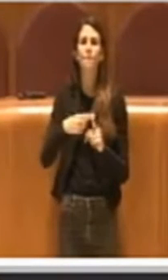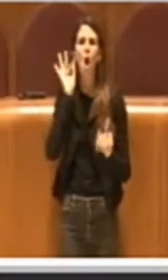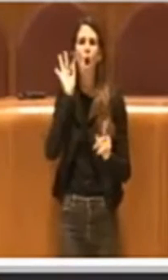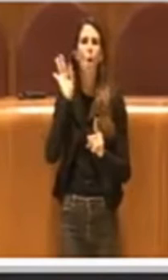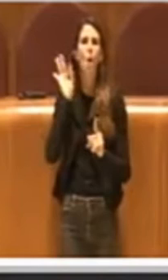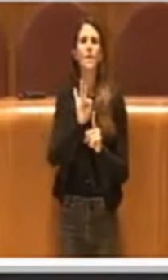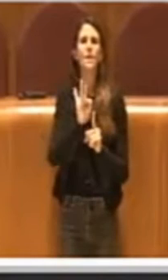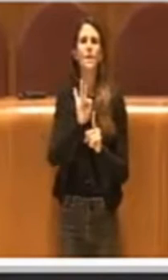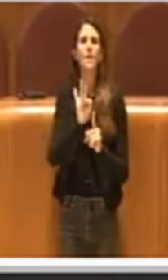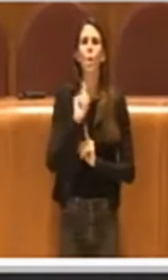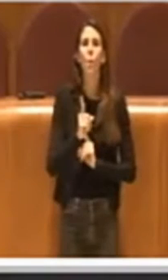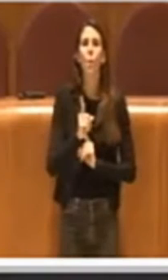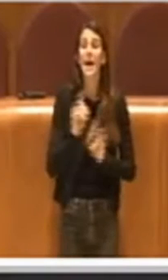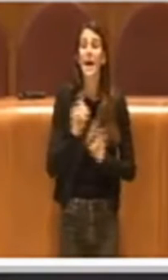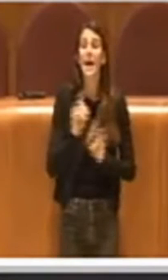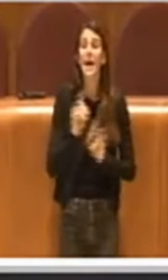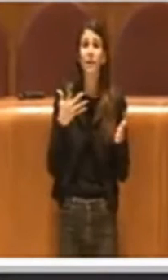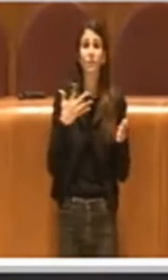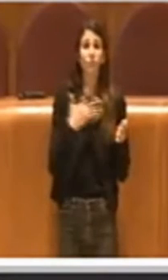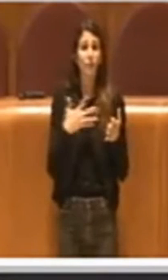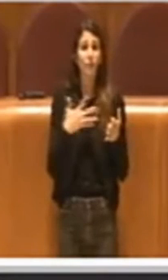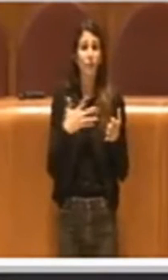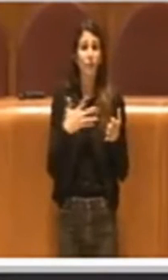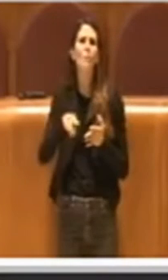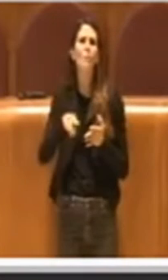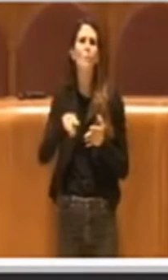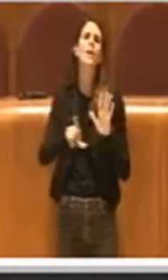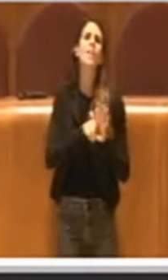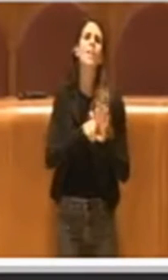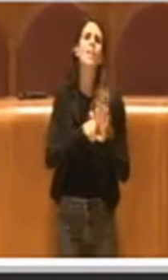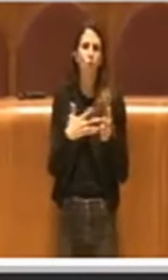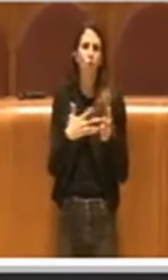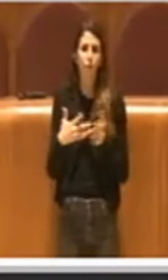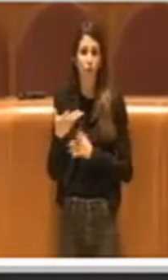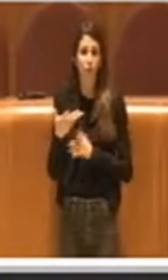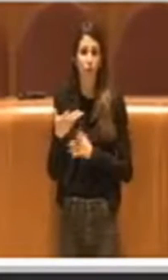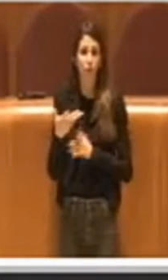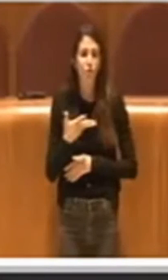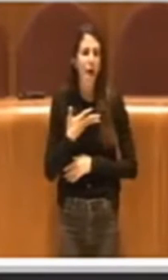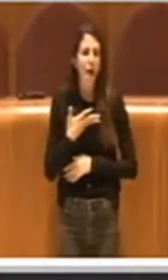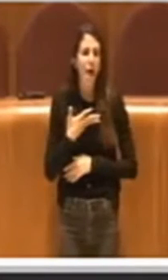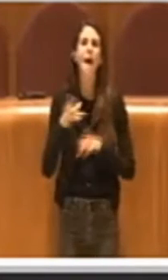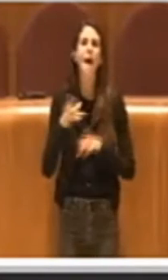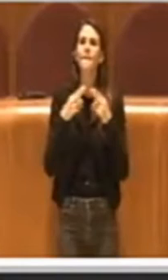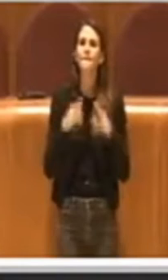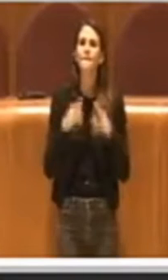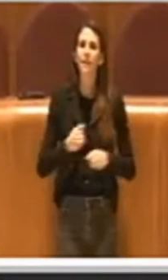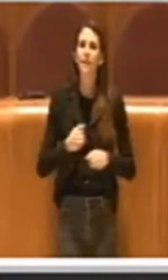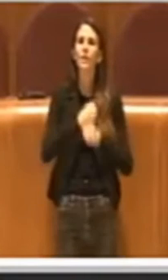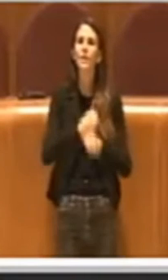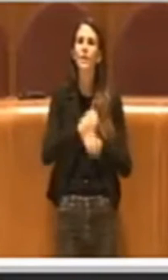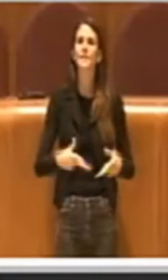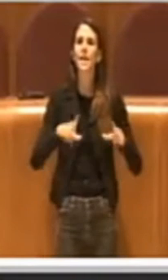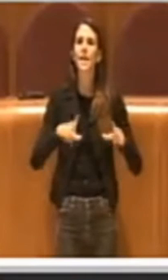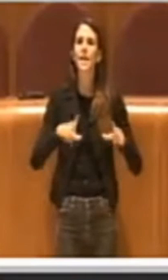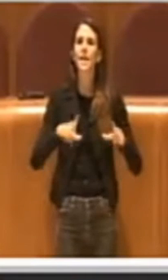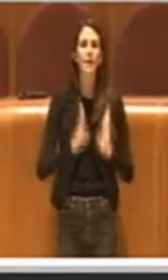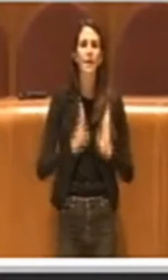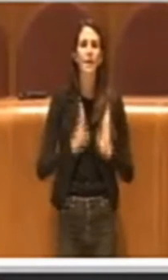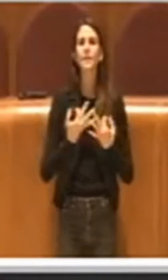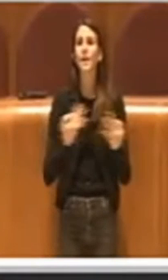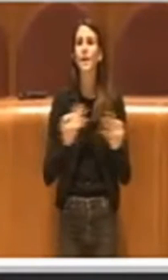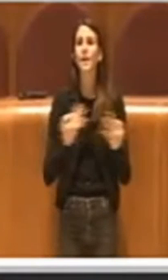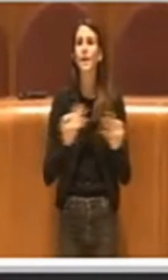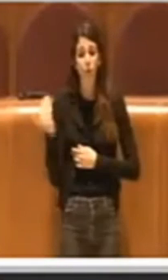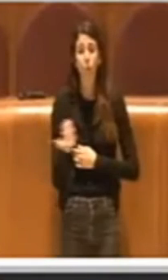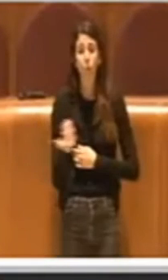ci sono degli ostacoli anche normativi che impediscono la riassegnazione di questi immobili, è bene che tutti i consiglieri e